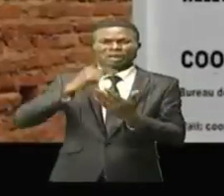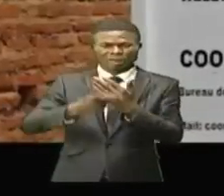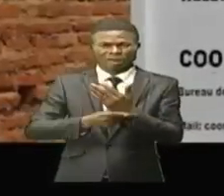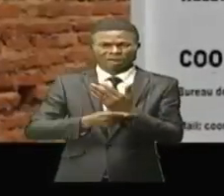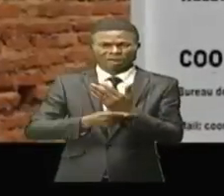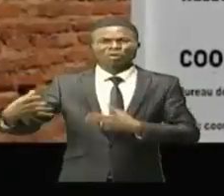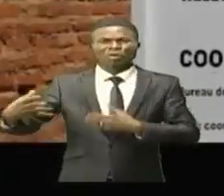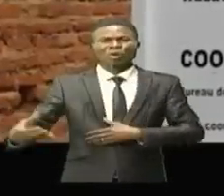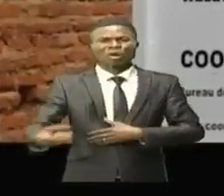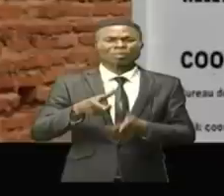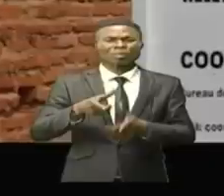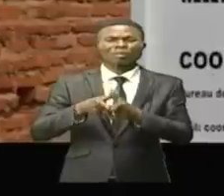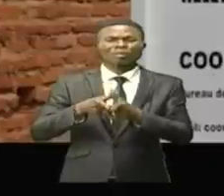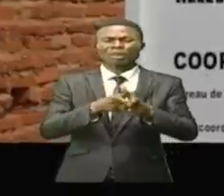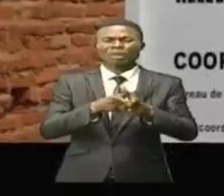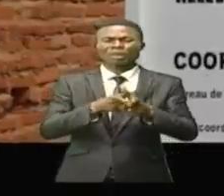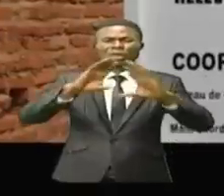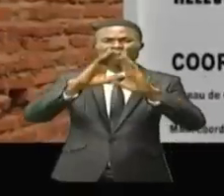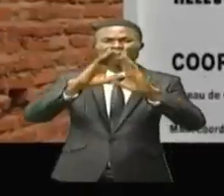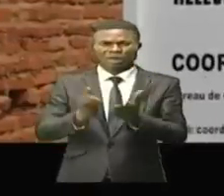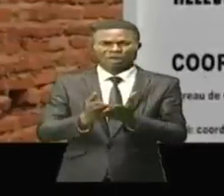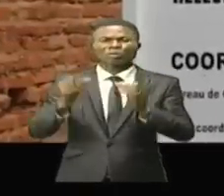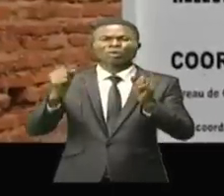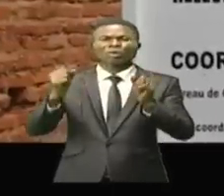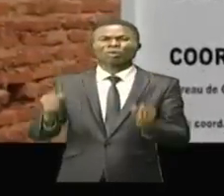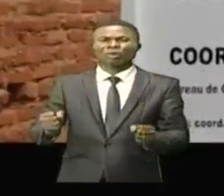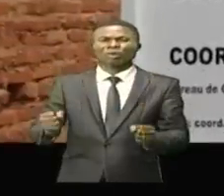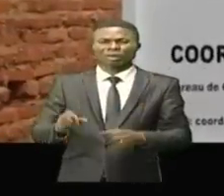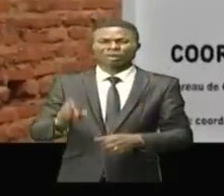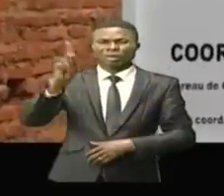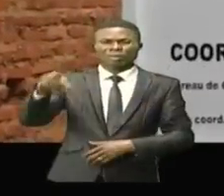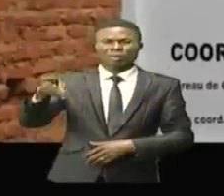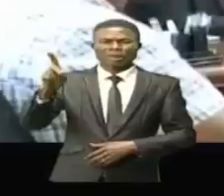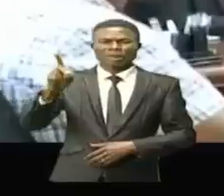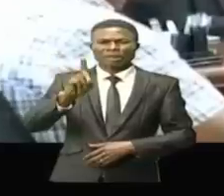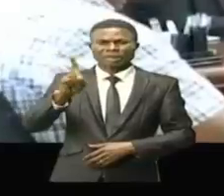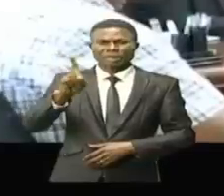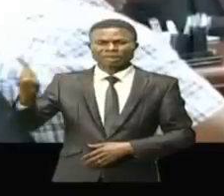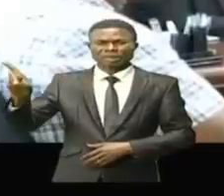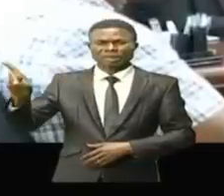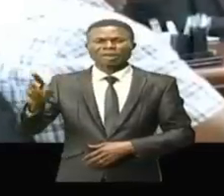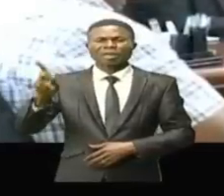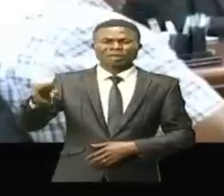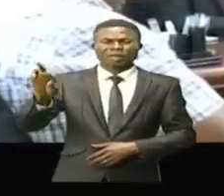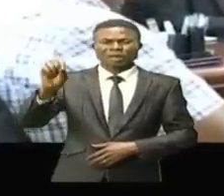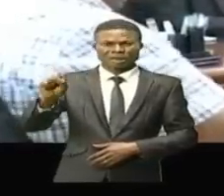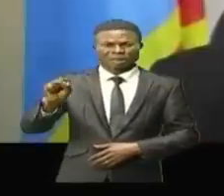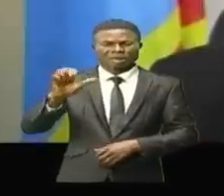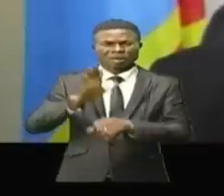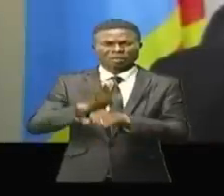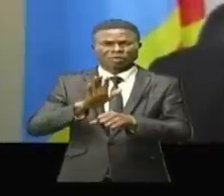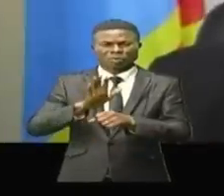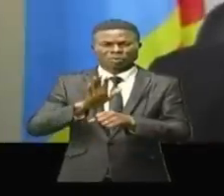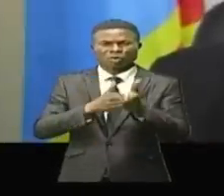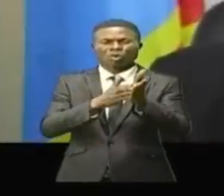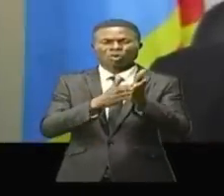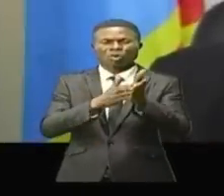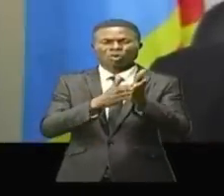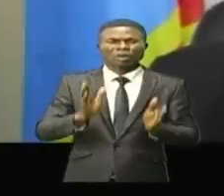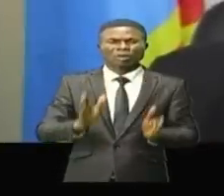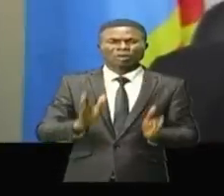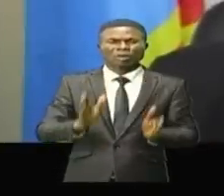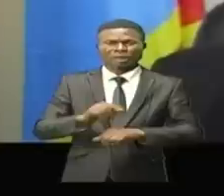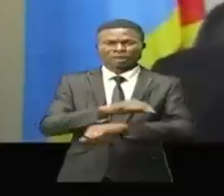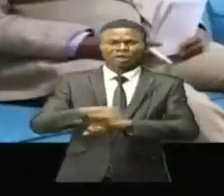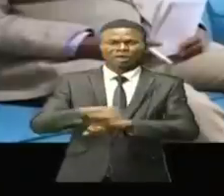démobilisation, relèvement communautaire et stabilisation, PDDRCS en Ituri, les différents partenaires affluent le bureau de la coordination provinciale